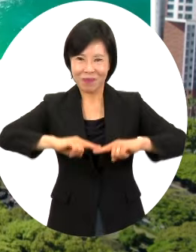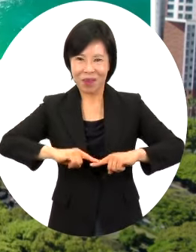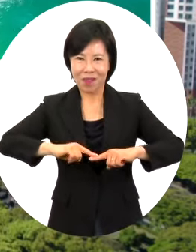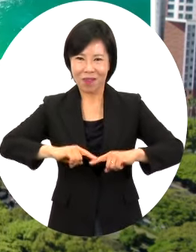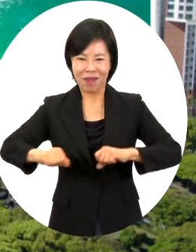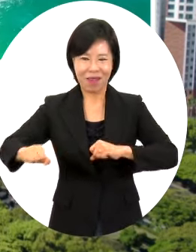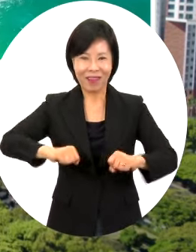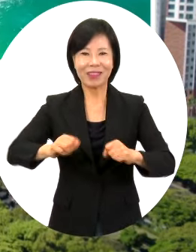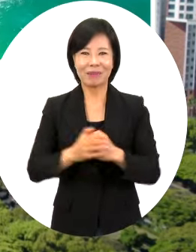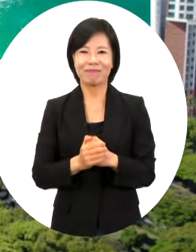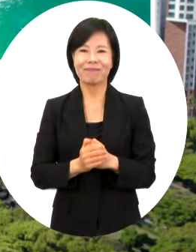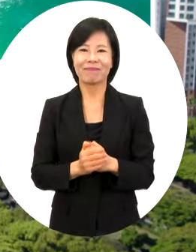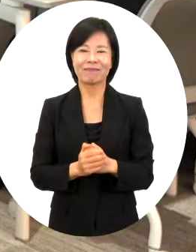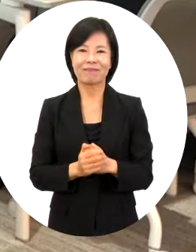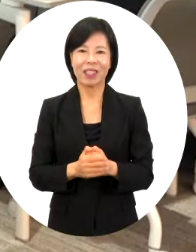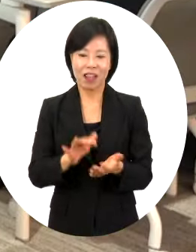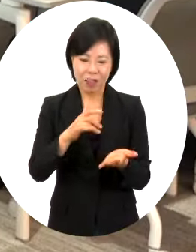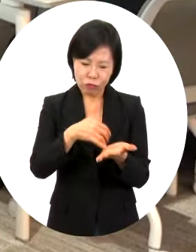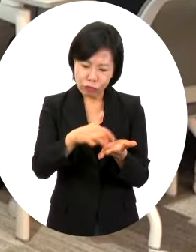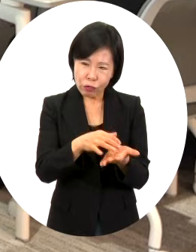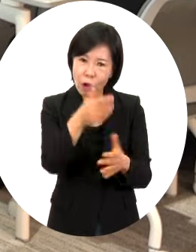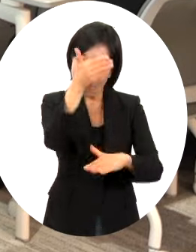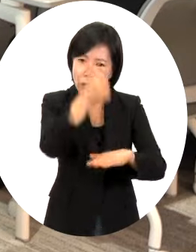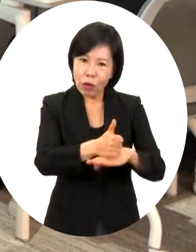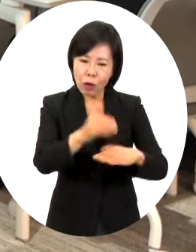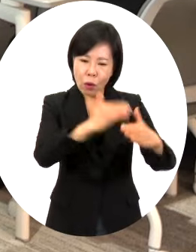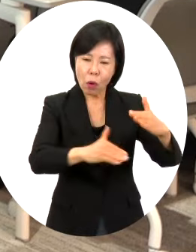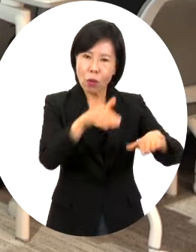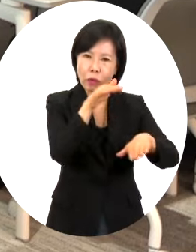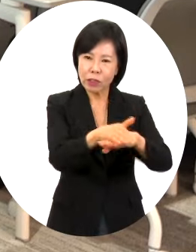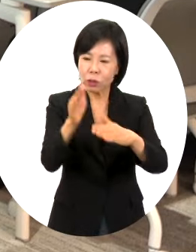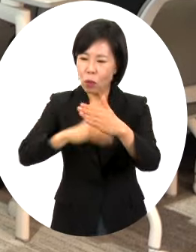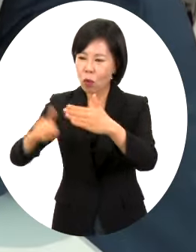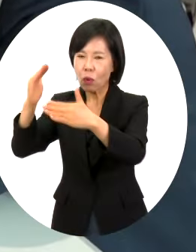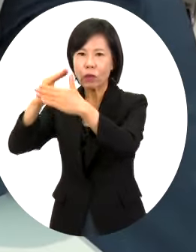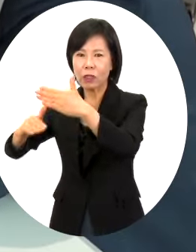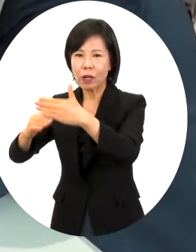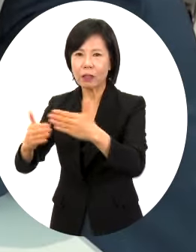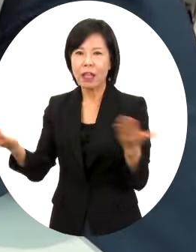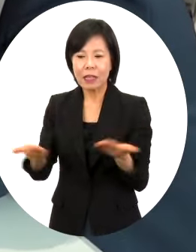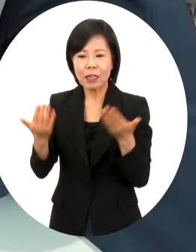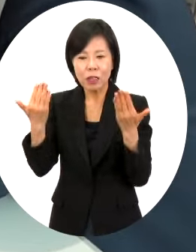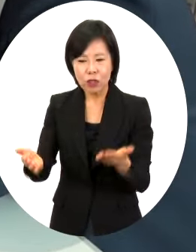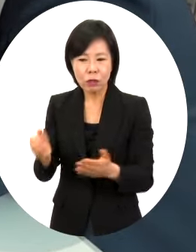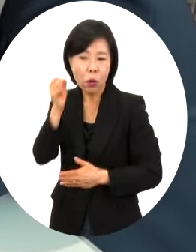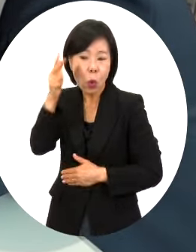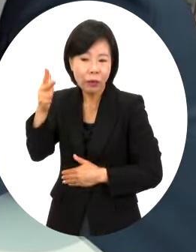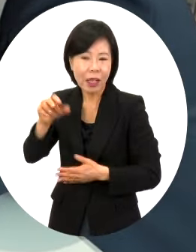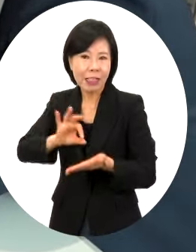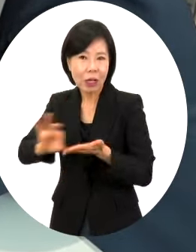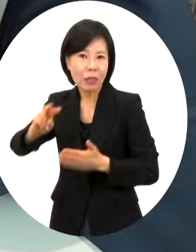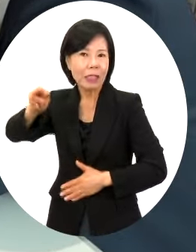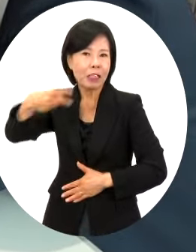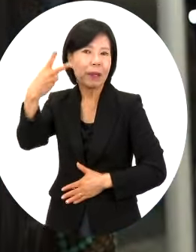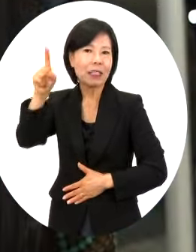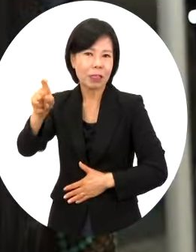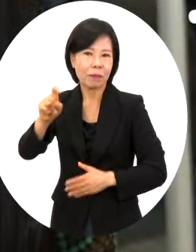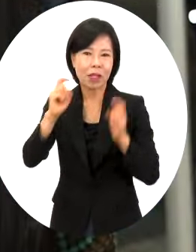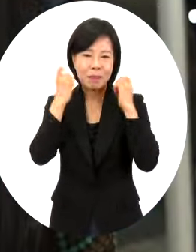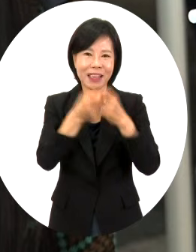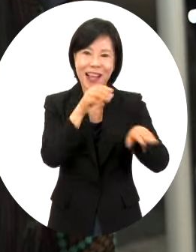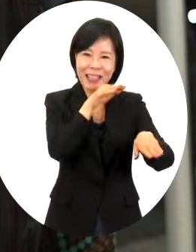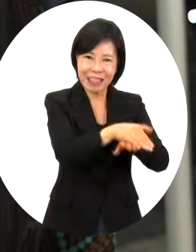참여한 것으로 집계됐습니다. 집계 결과 공공형 및 공공기관 워케이션 오피스 이용자